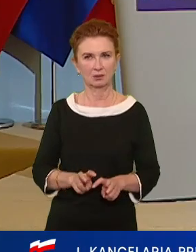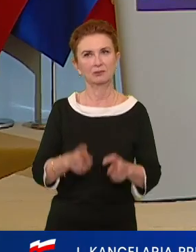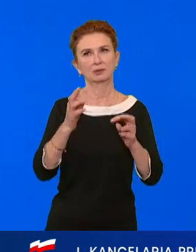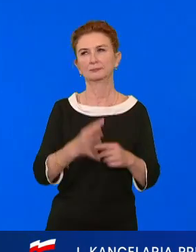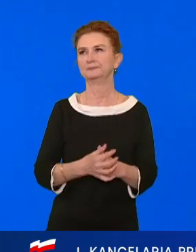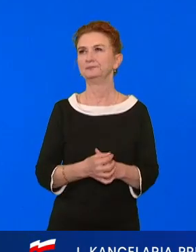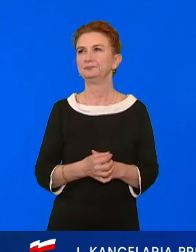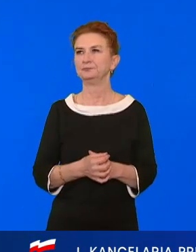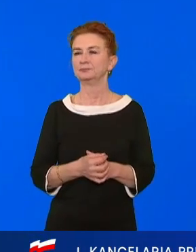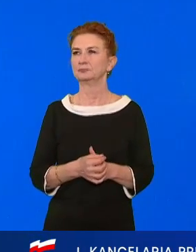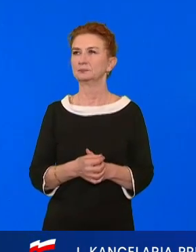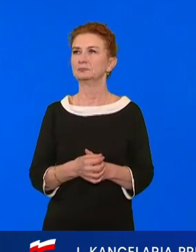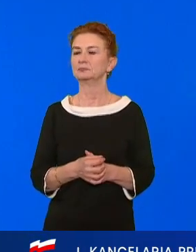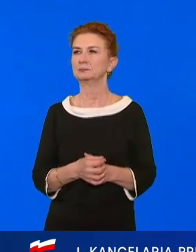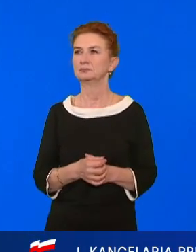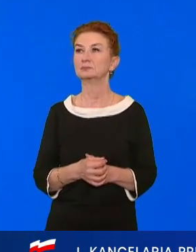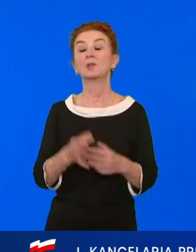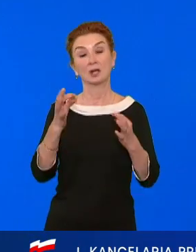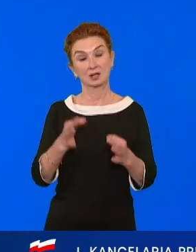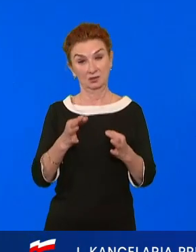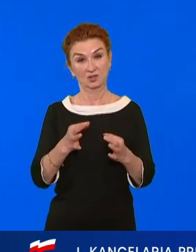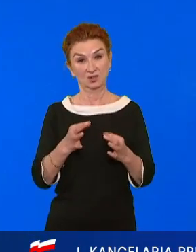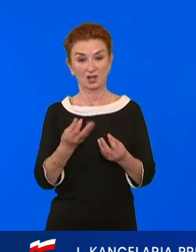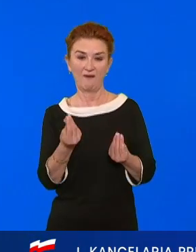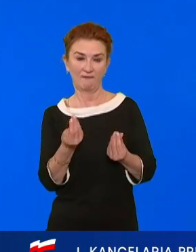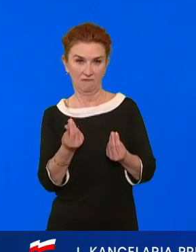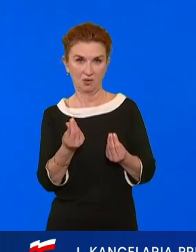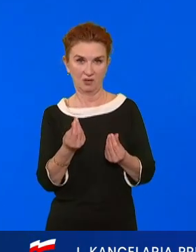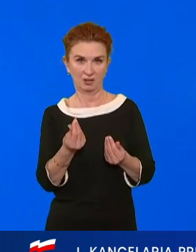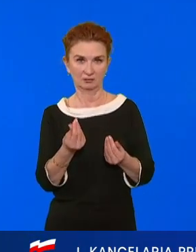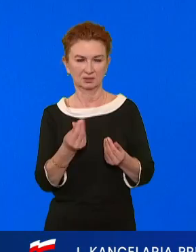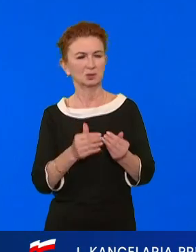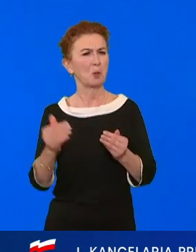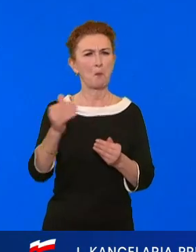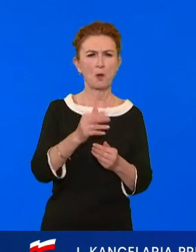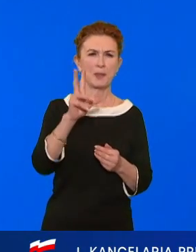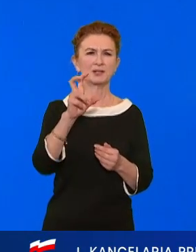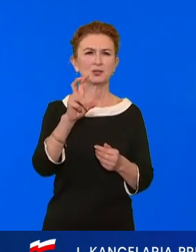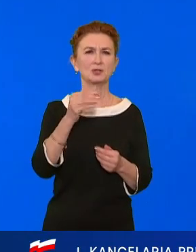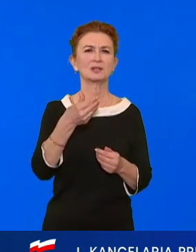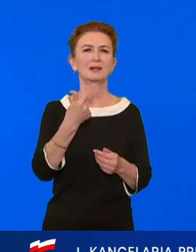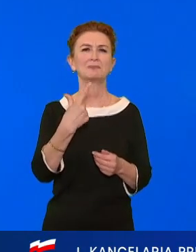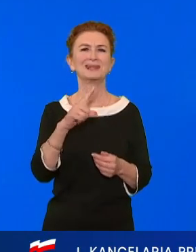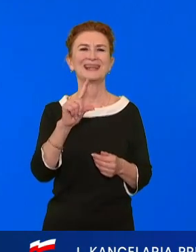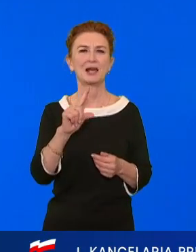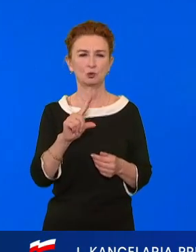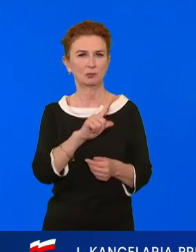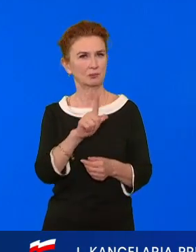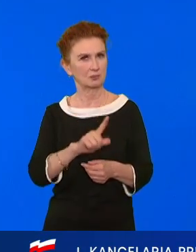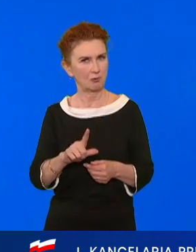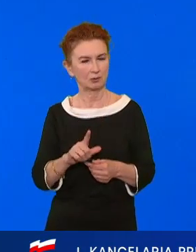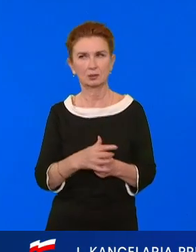zaangażowana w już dzisiaj kwota która jest zaangażowana przekracza 300 miliardów złotych ponieważ ona odnosi